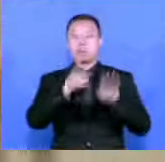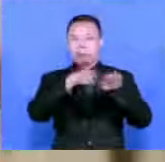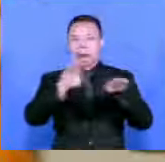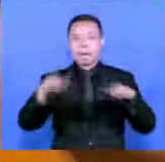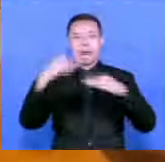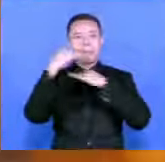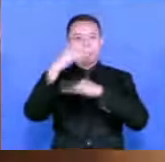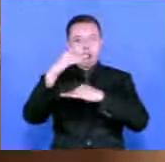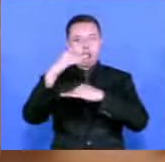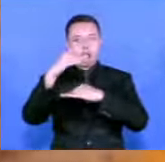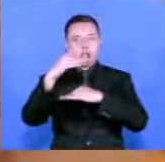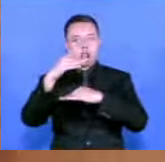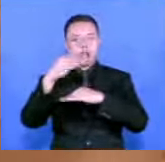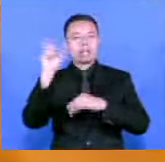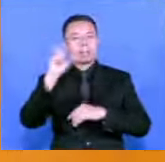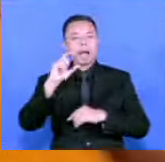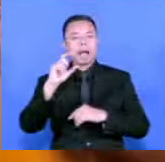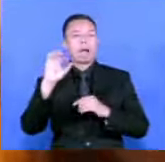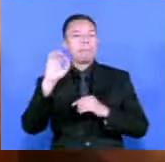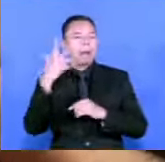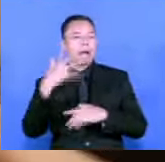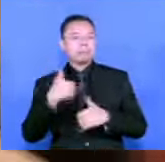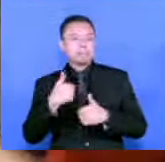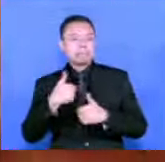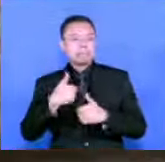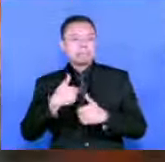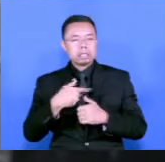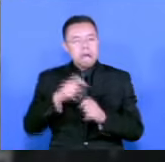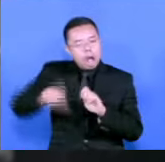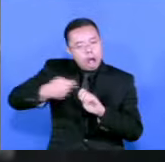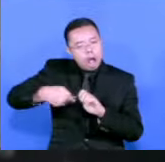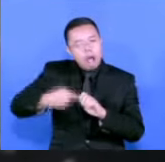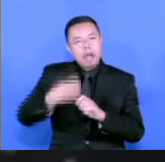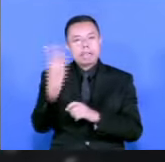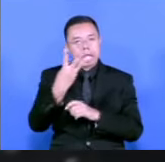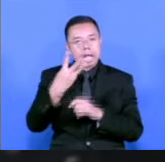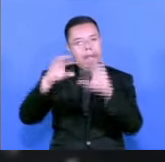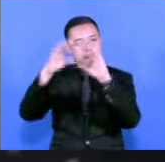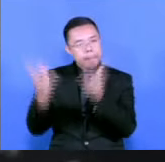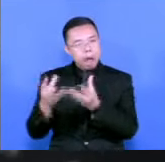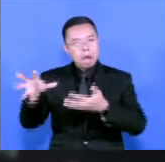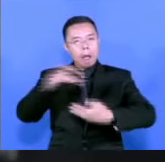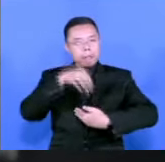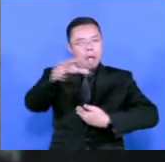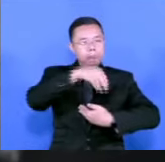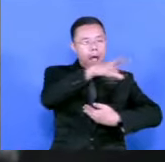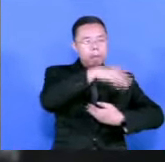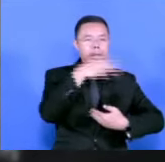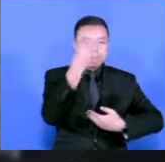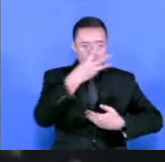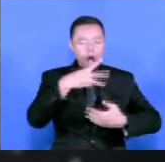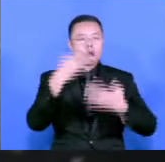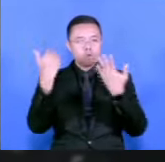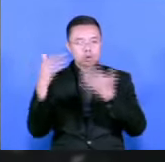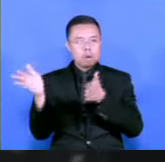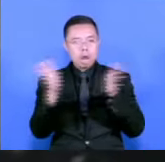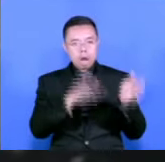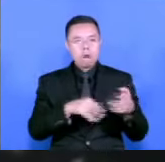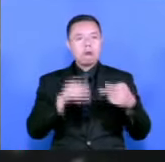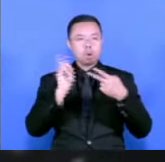mal ITC Cempaka Mas dan berhasil menggasak 3 buah ban mobil. Di hari yang sama, tersangka